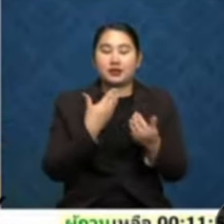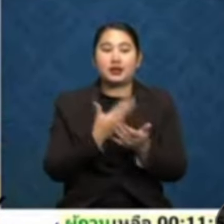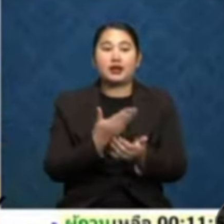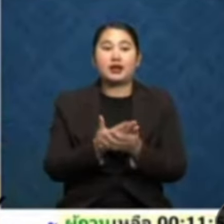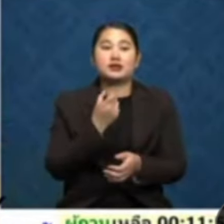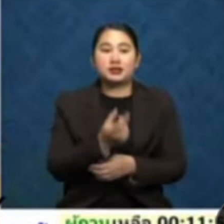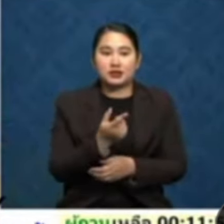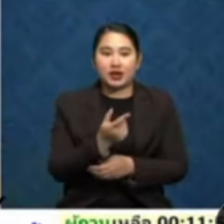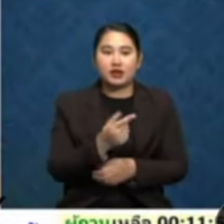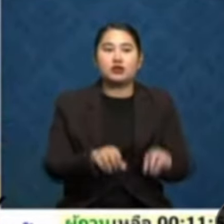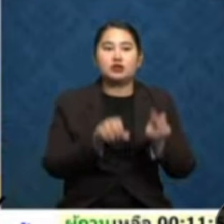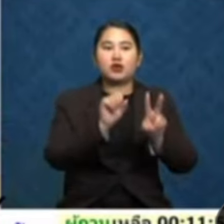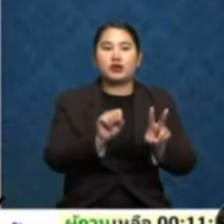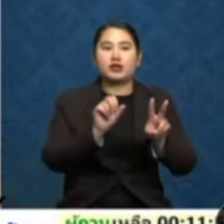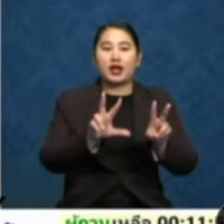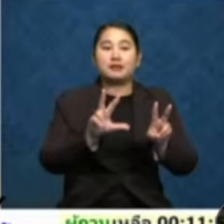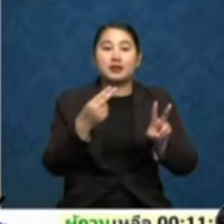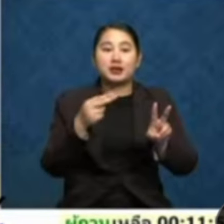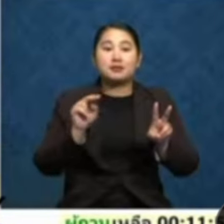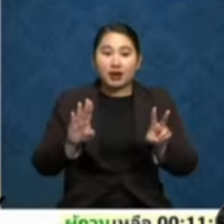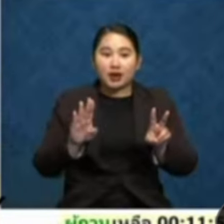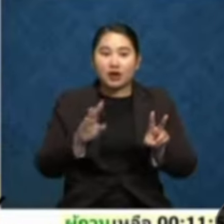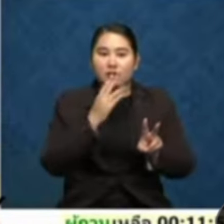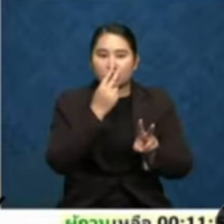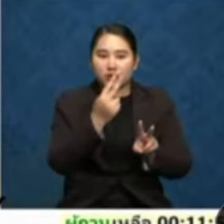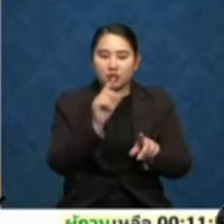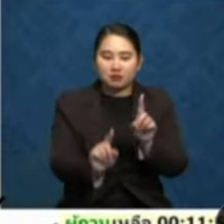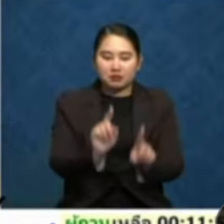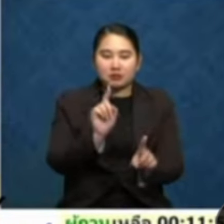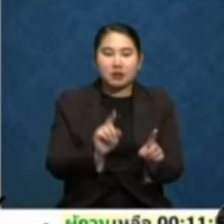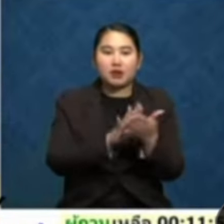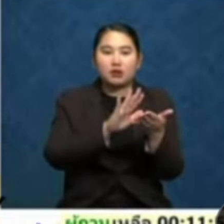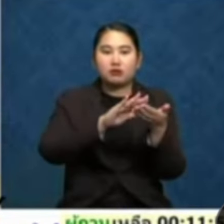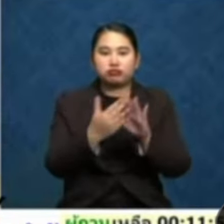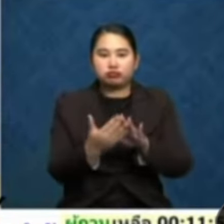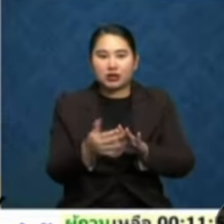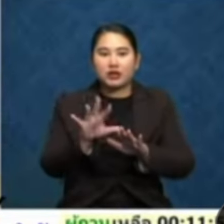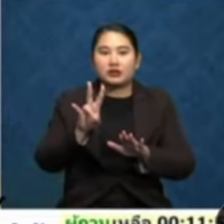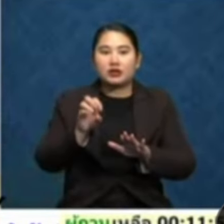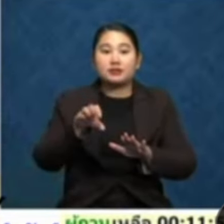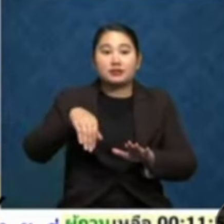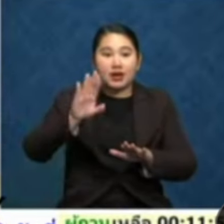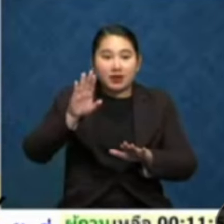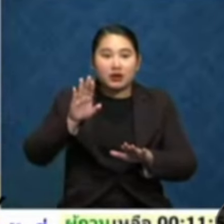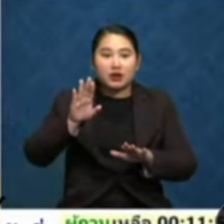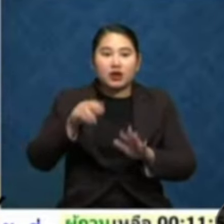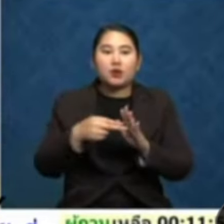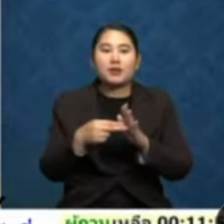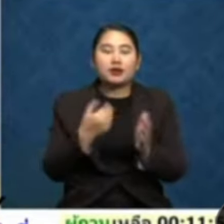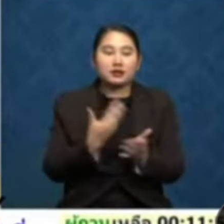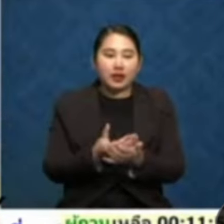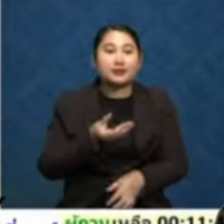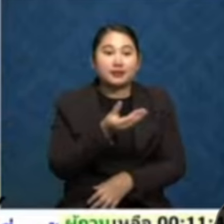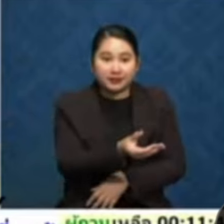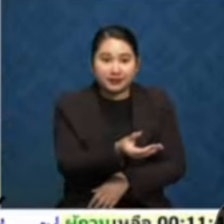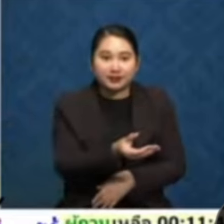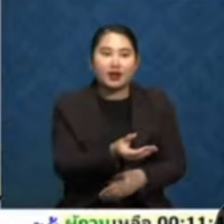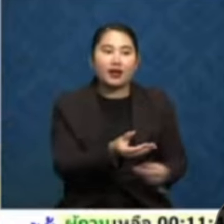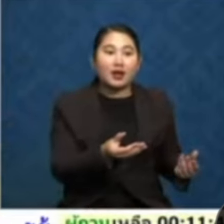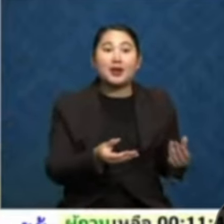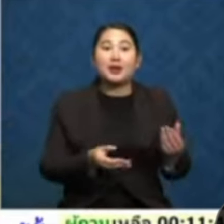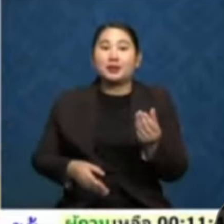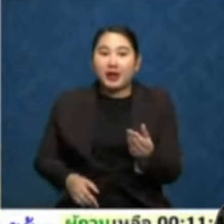เงินสูงสุดถึง 230,000บาทถ้ามีการประเมินแล้วว่าบ้านเสียหายเกิน 70%ขึ้นไปนะครับอันนั้นก้อนนึงอีกก้อนนึงมีการ